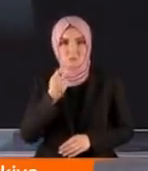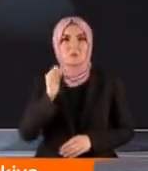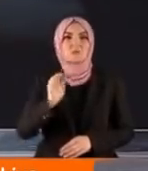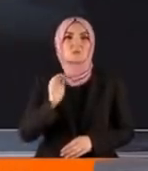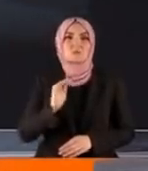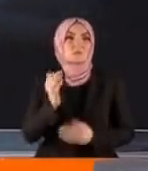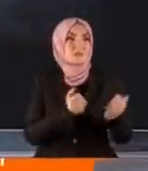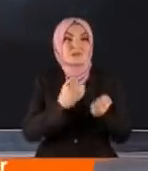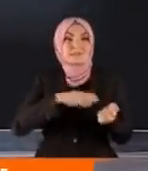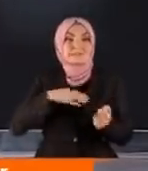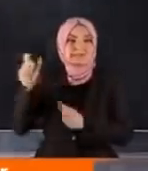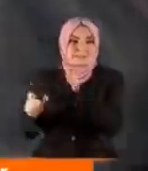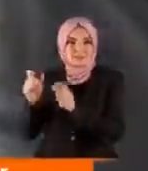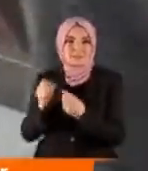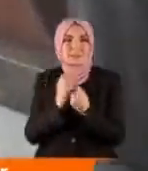sıraya girdi.